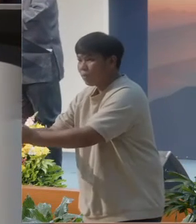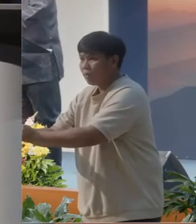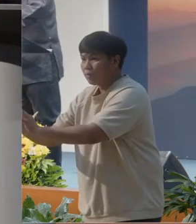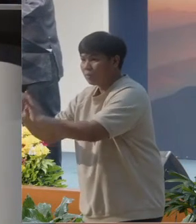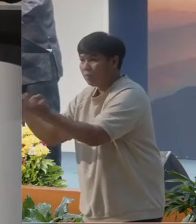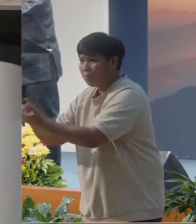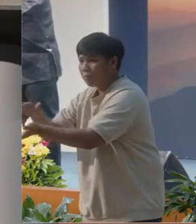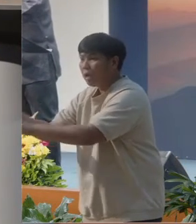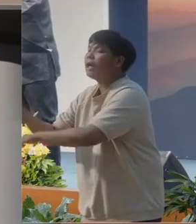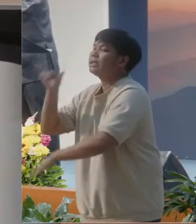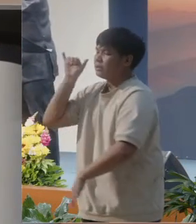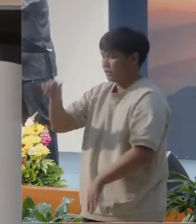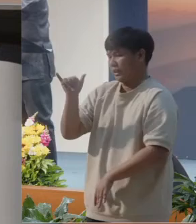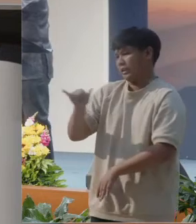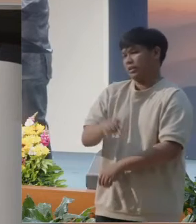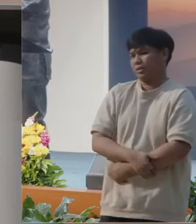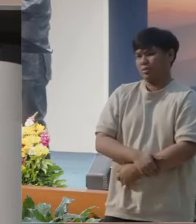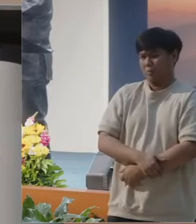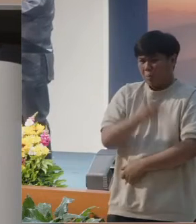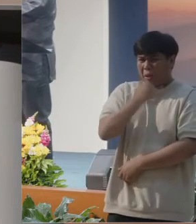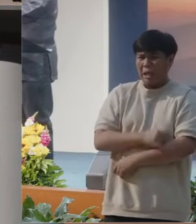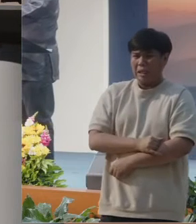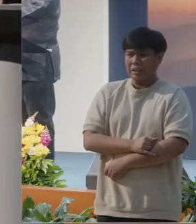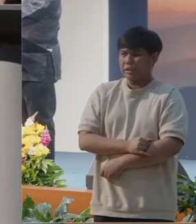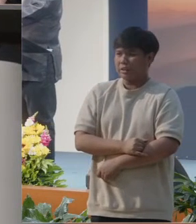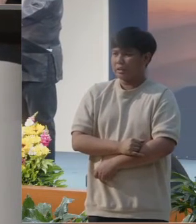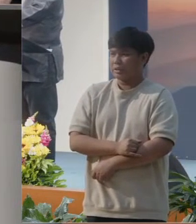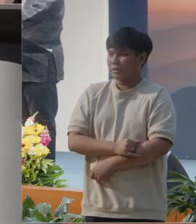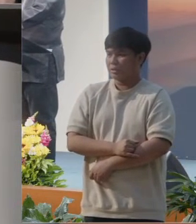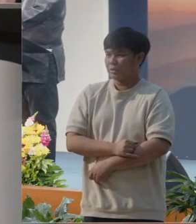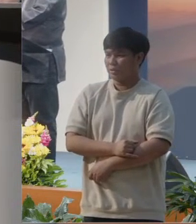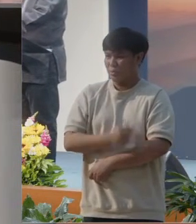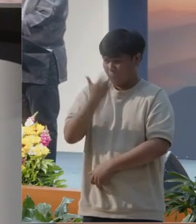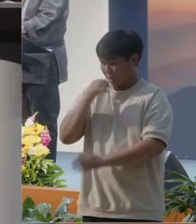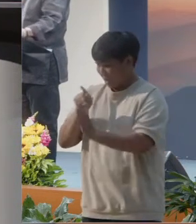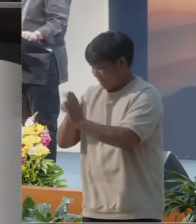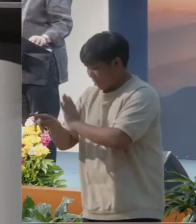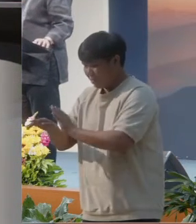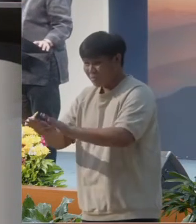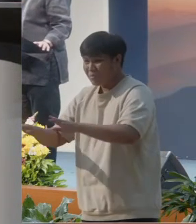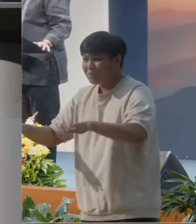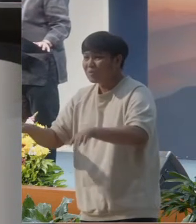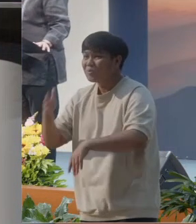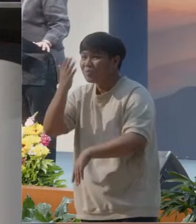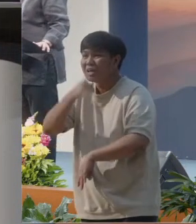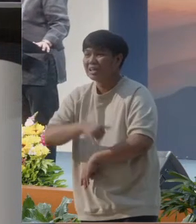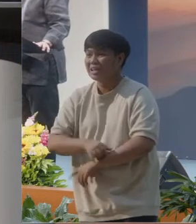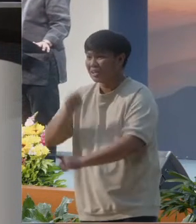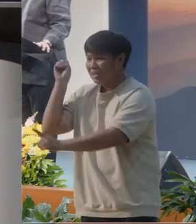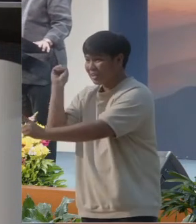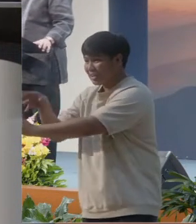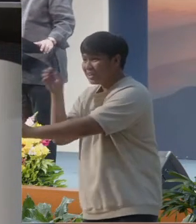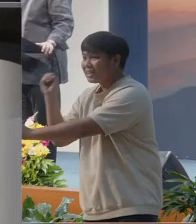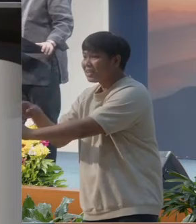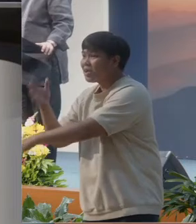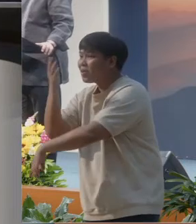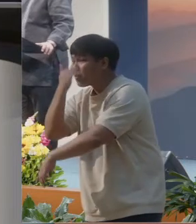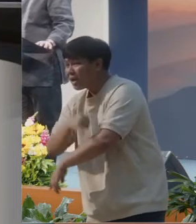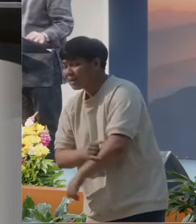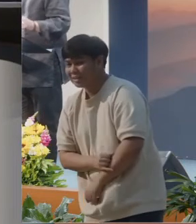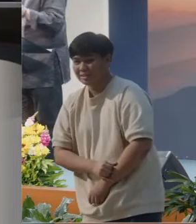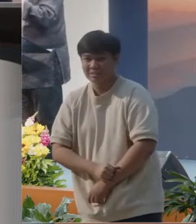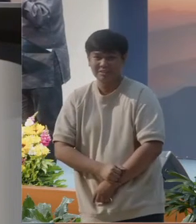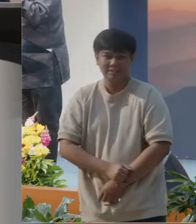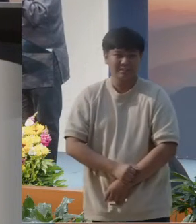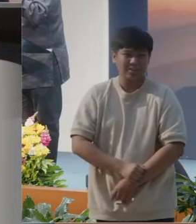lalaki at mga anak na babae, sila rin po ba ay tinupok sa apoy at pinagbababato kasama ng kanyang mga ari-arian?